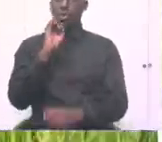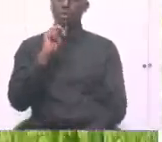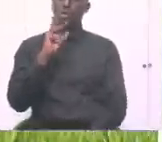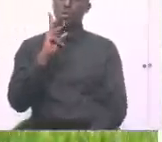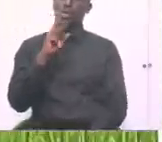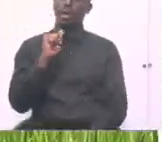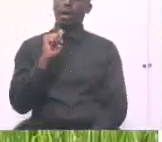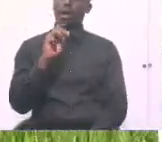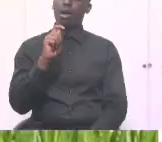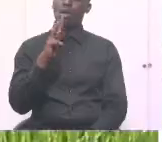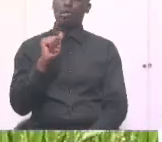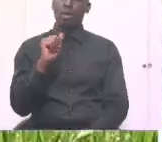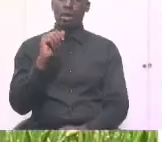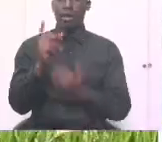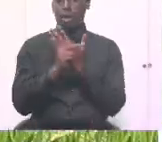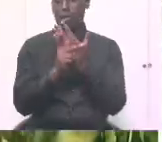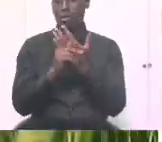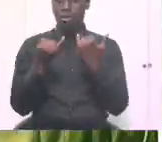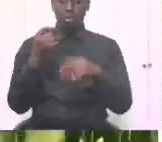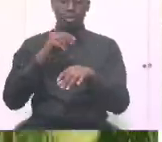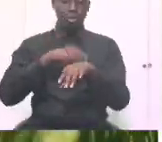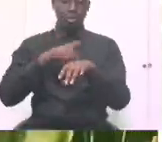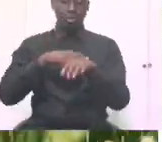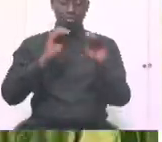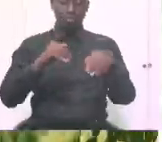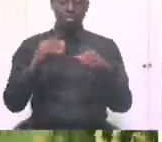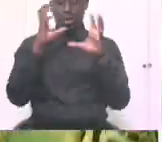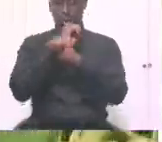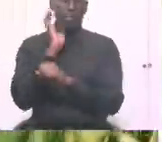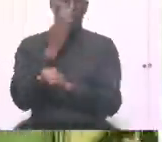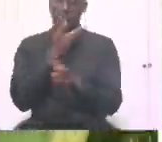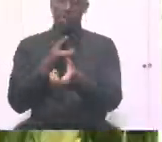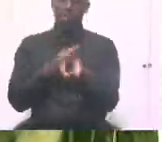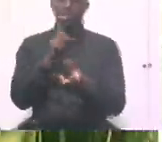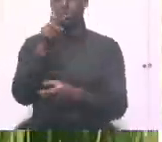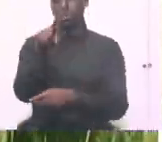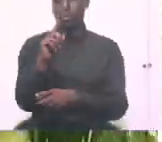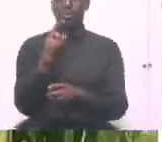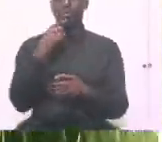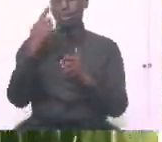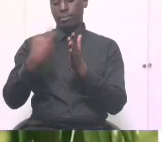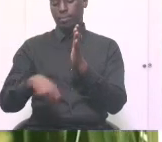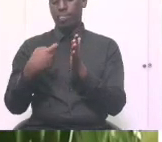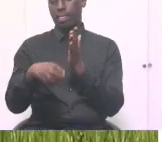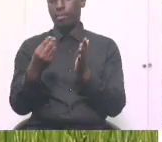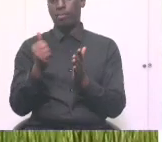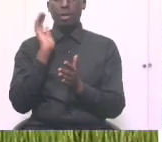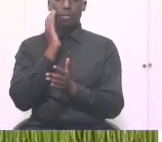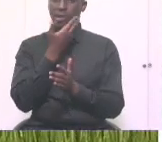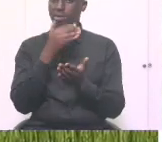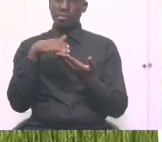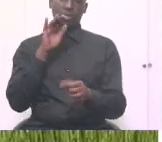Indatwa Kayonza. Bavuga ko muri iki gihe cy'ihinga bagorwa no kubona amazi yo kuvomerera umuceri wabo. Bongeraho ko kandi ko bakatwa amafaranga y'amazi y'umurengera